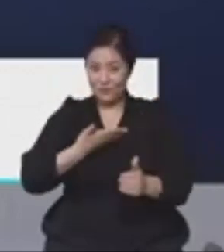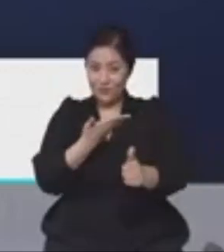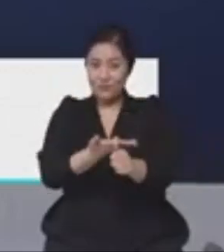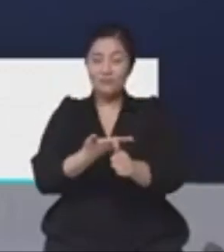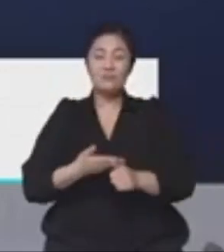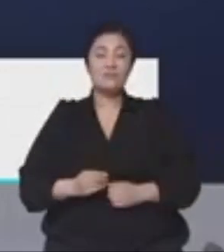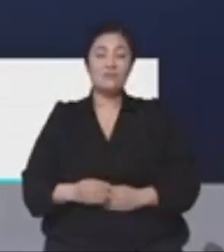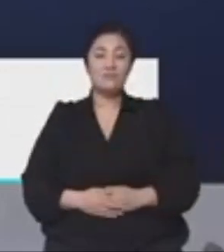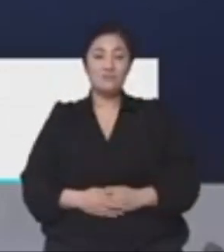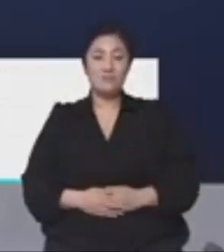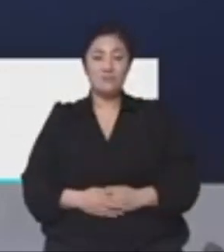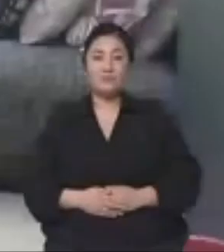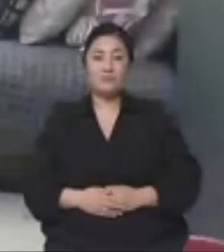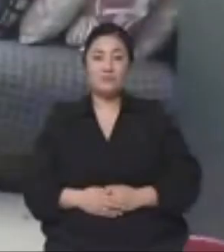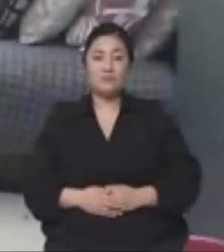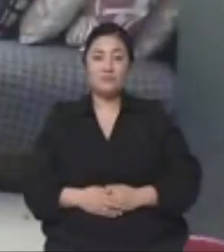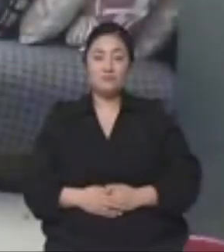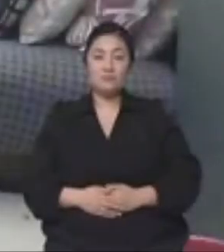알아봤습니다.